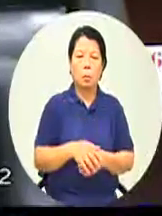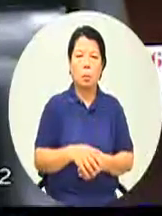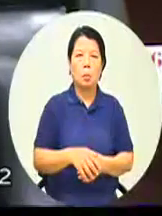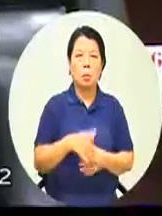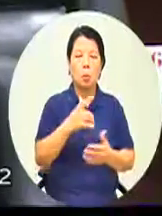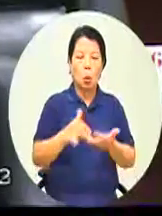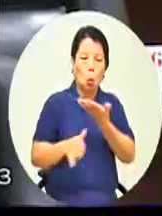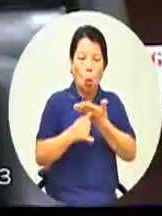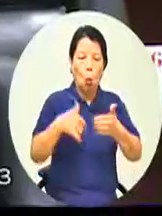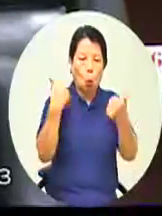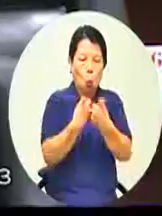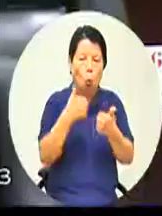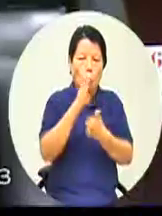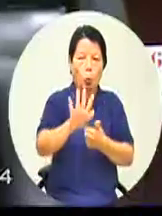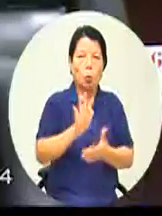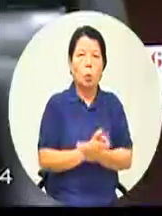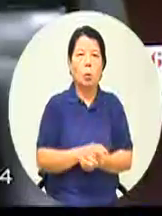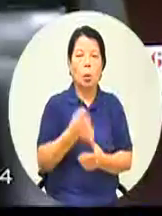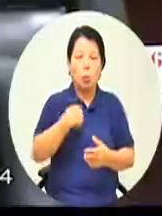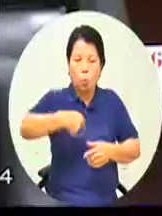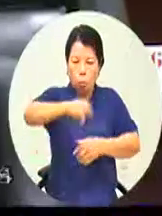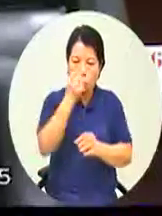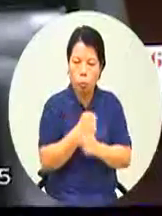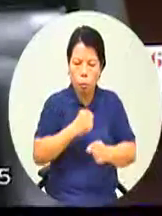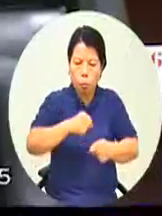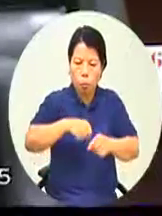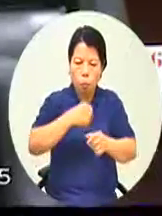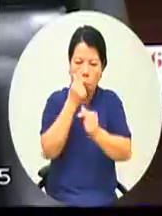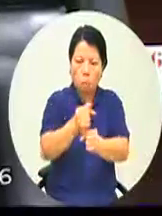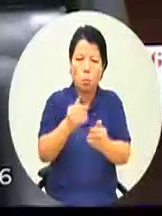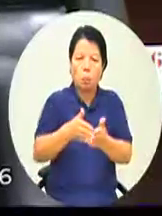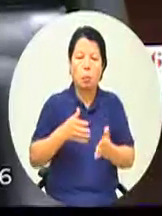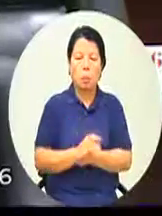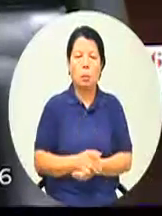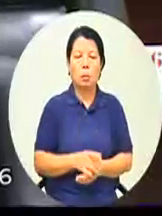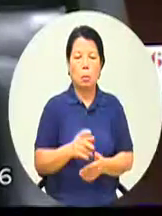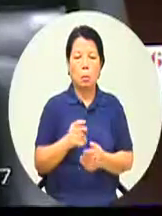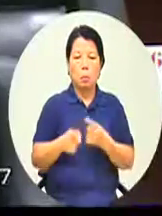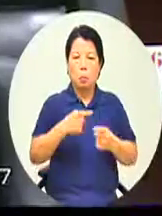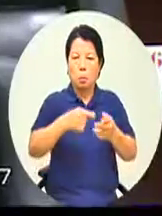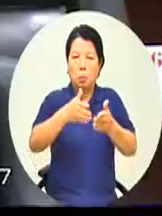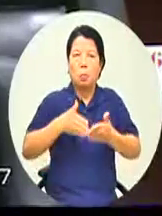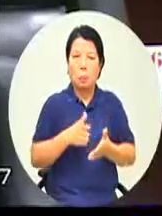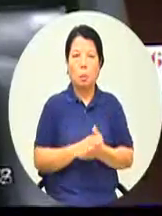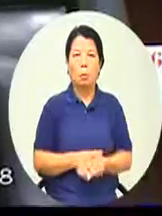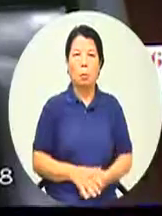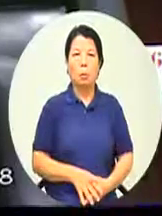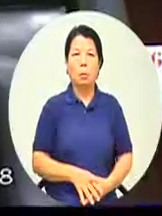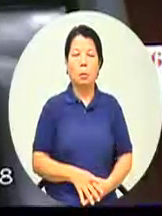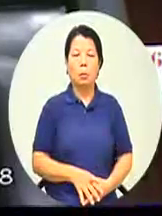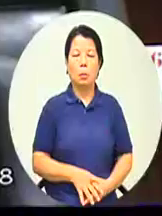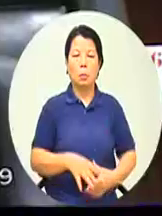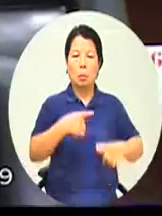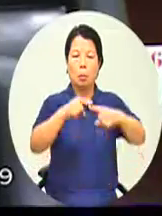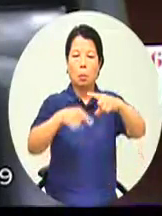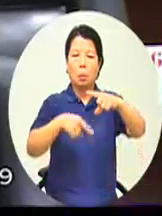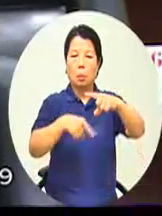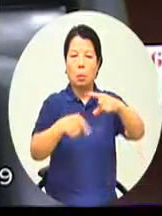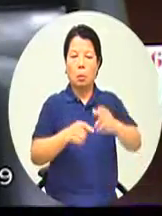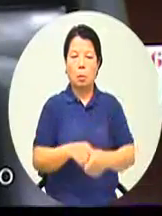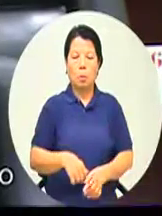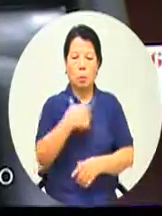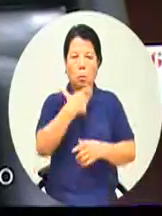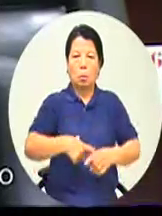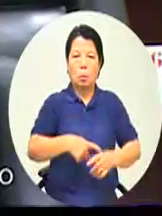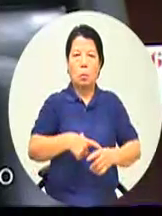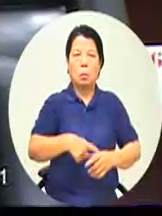那我们就好好的去做。那应该要秉持我们宗教的中立性，